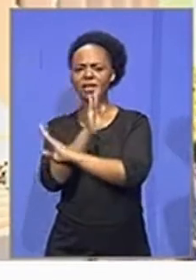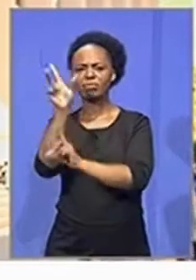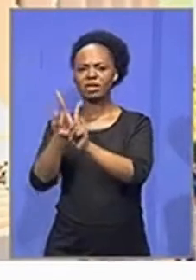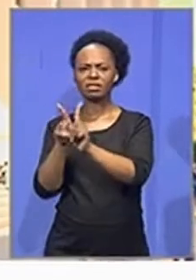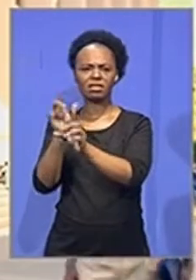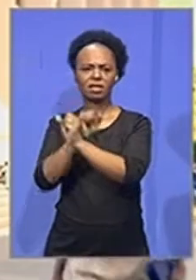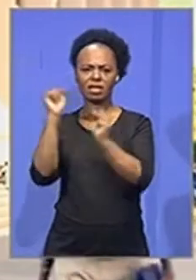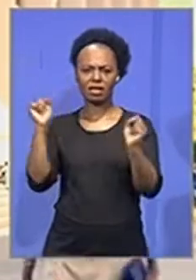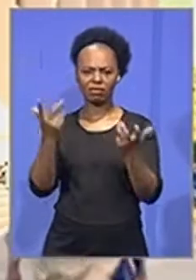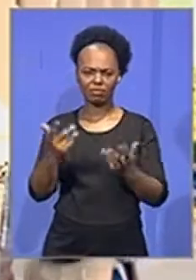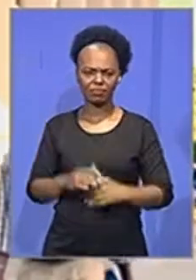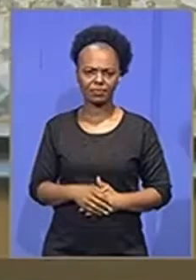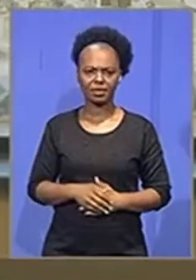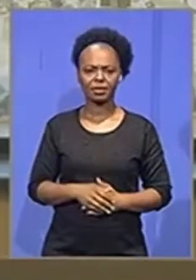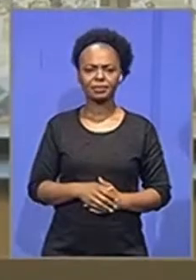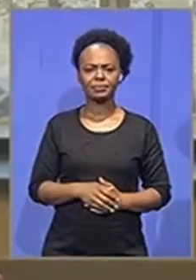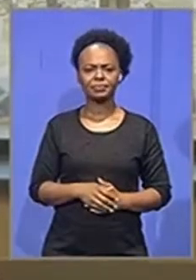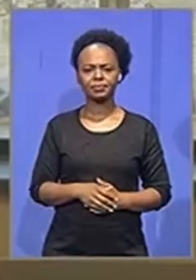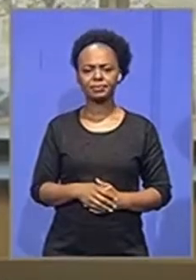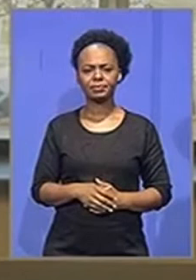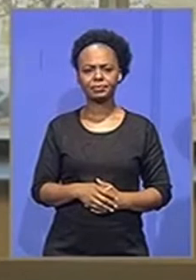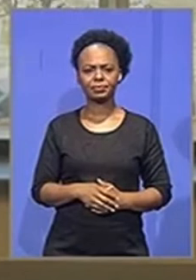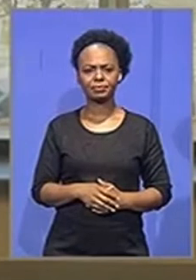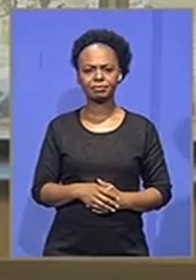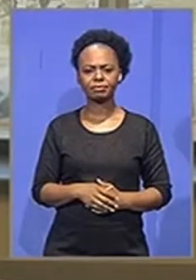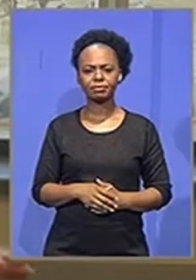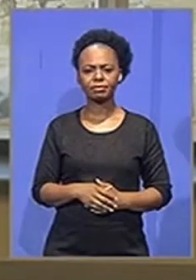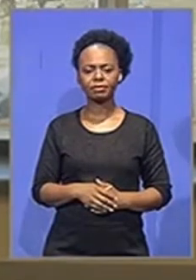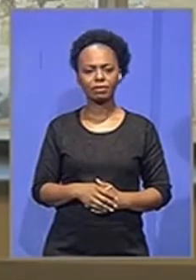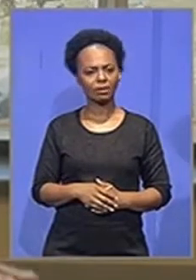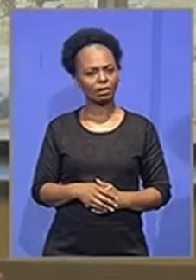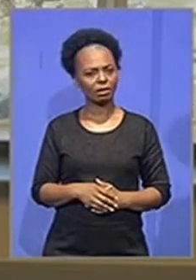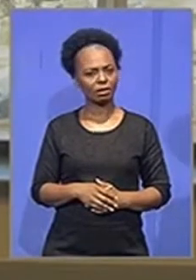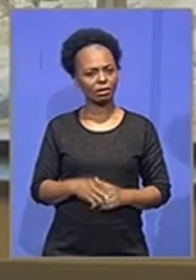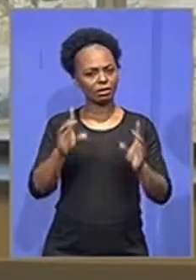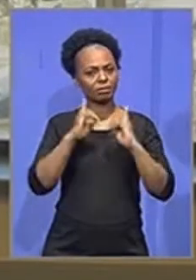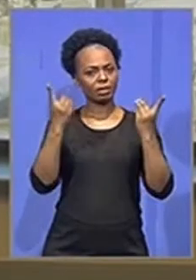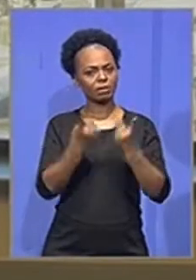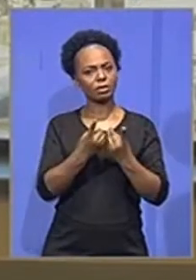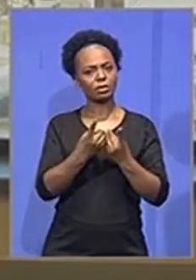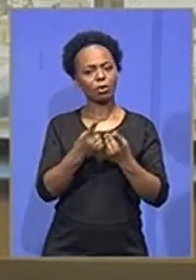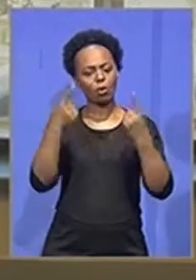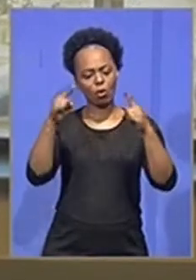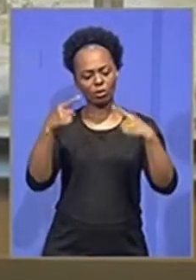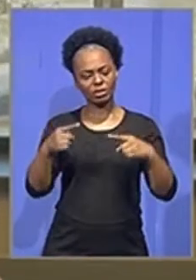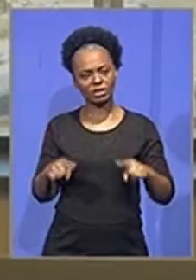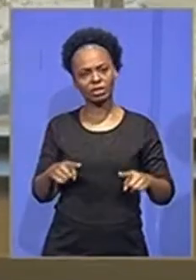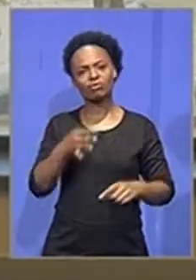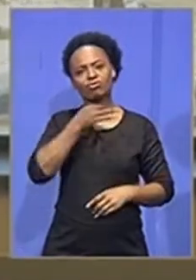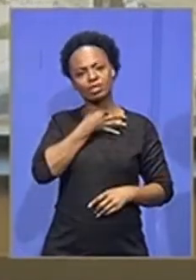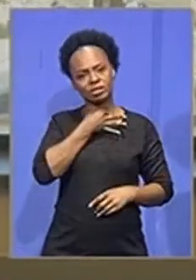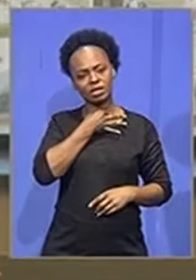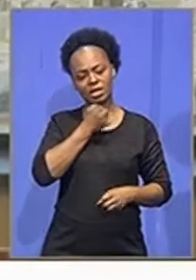dira ditiro tse di maleba. Lefapha la rona la group audit and risk late last